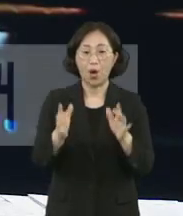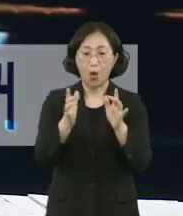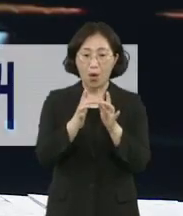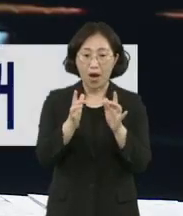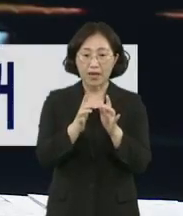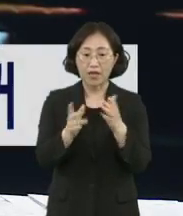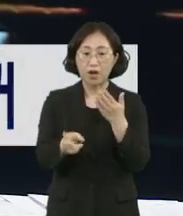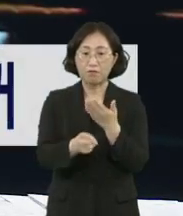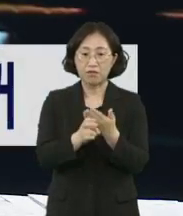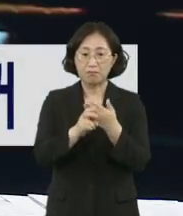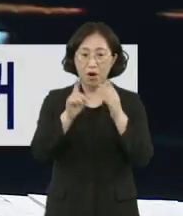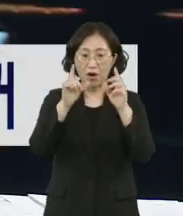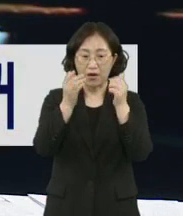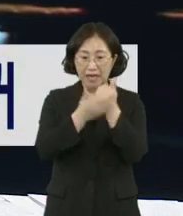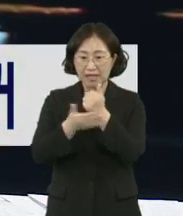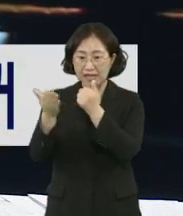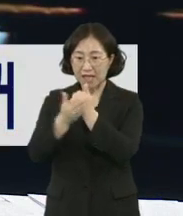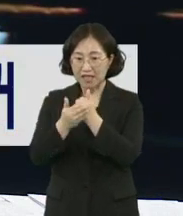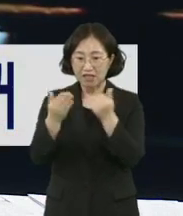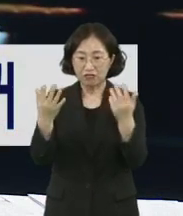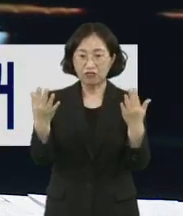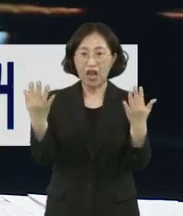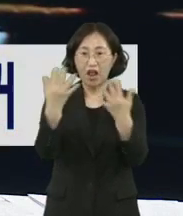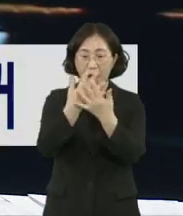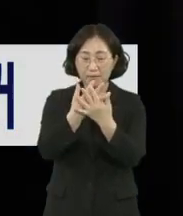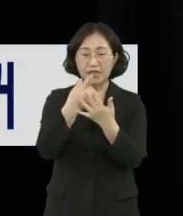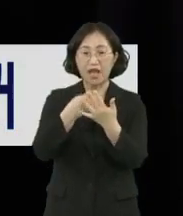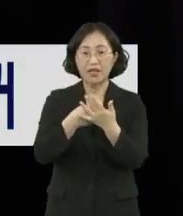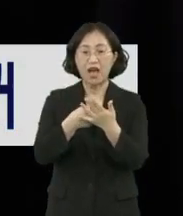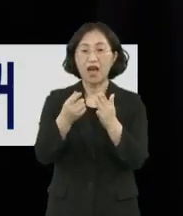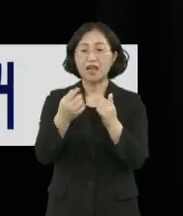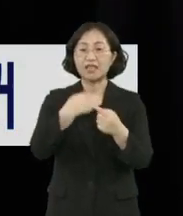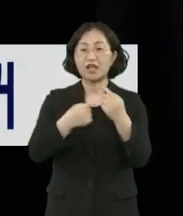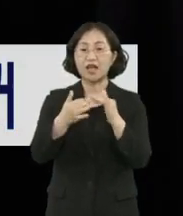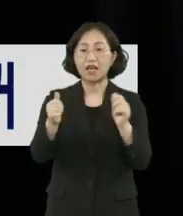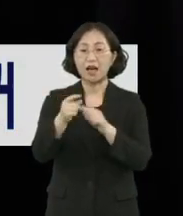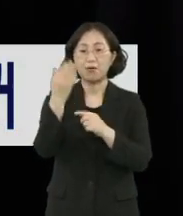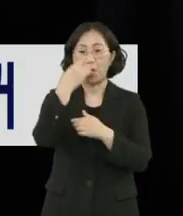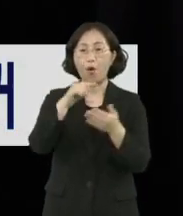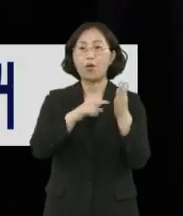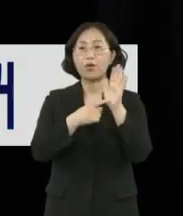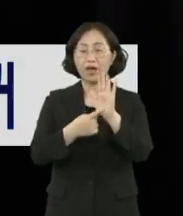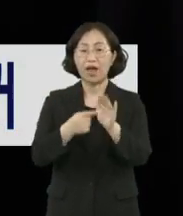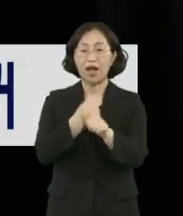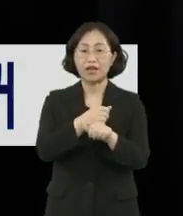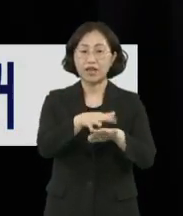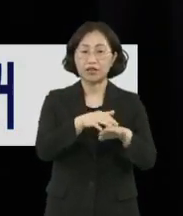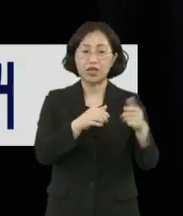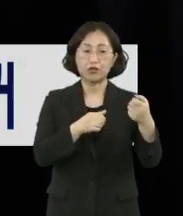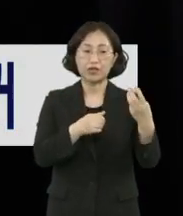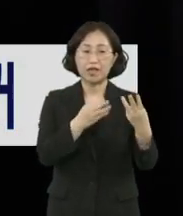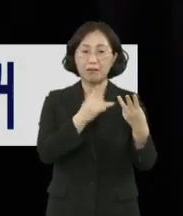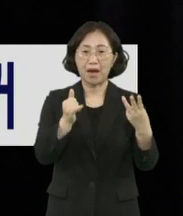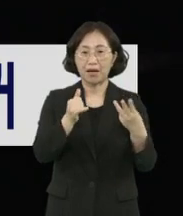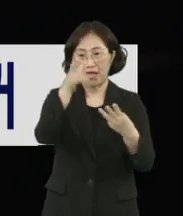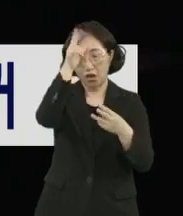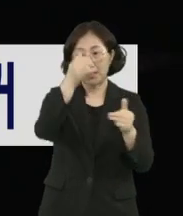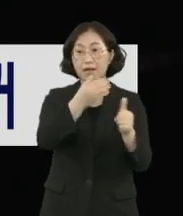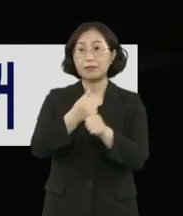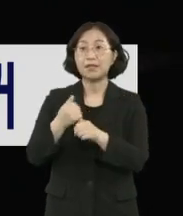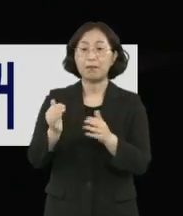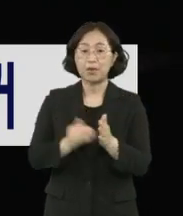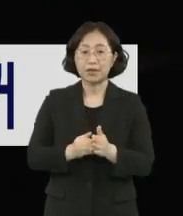온라인상에서 불법 사진 합성을 의뢰한 이들의 신상을 공개하겠다고 협박한 조직원 63명이 경찰에